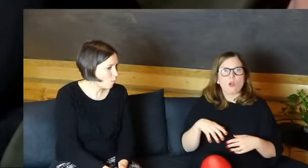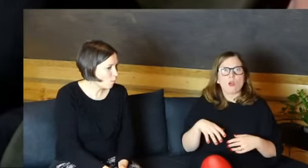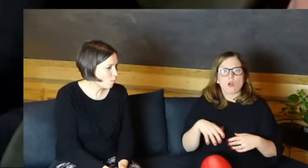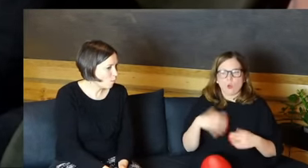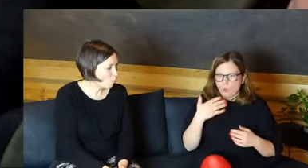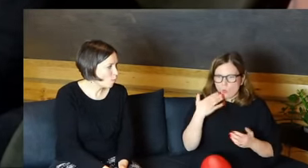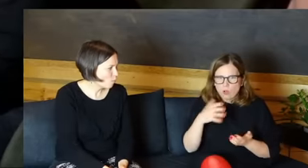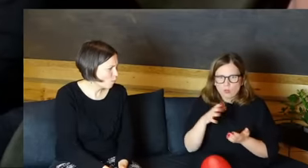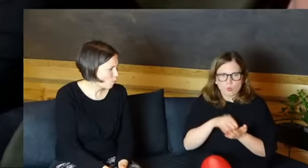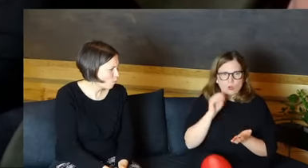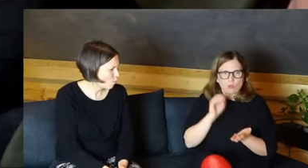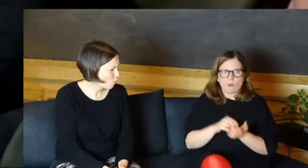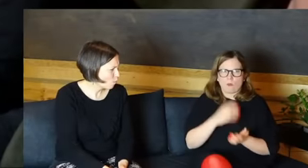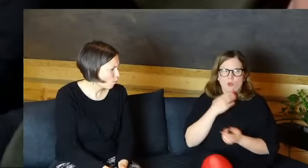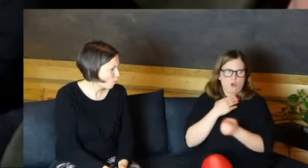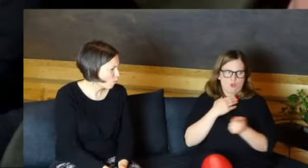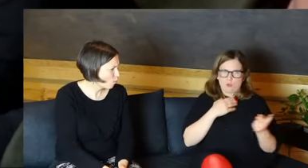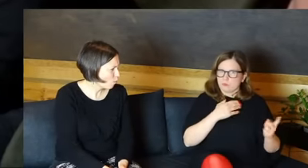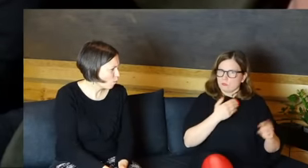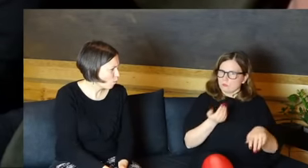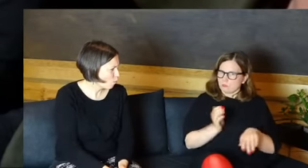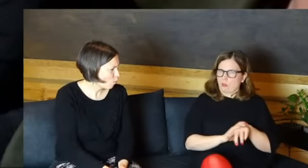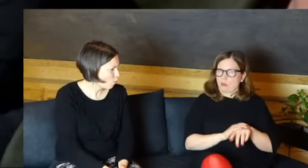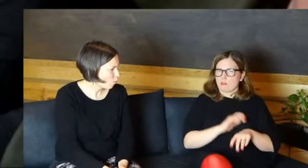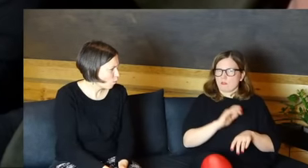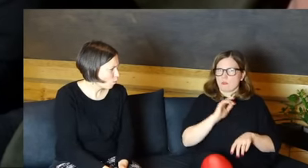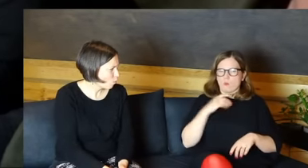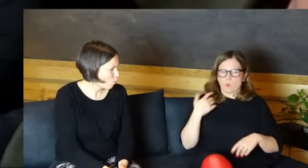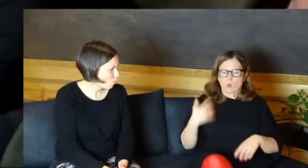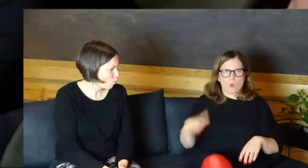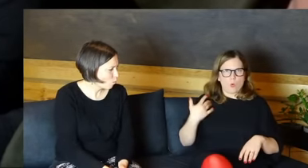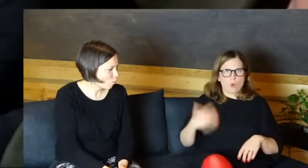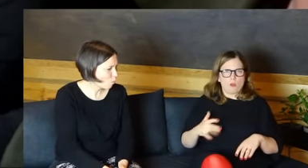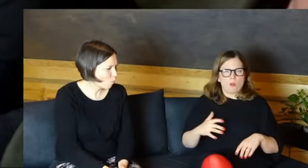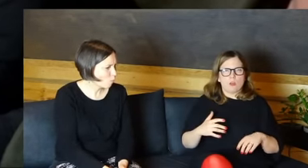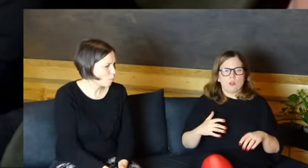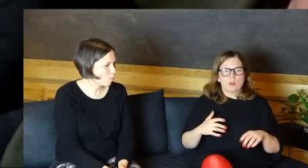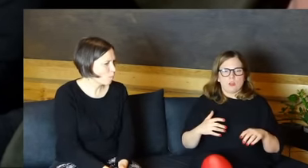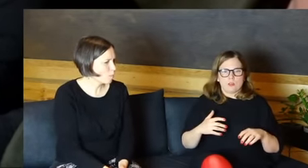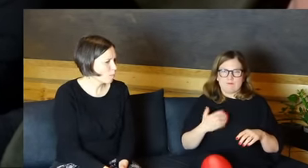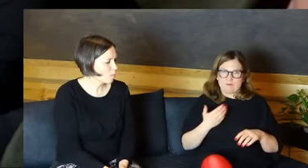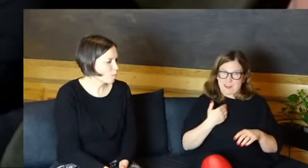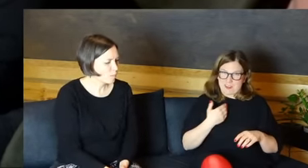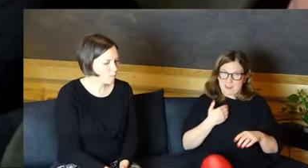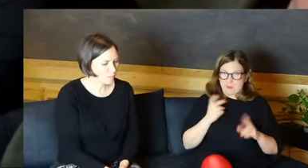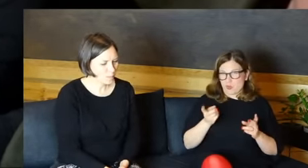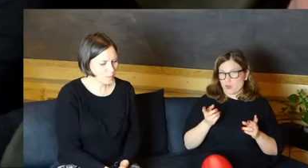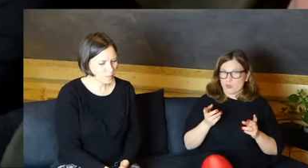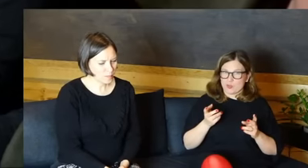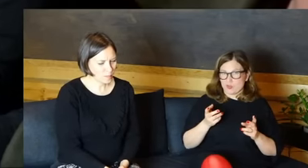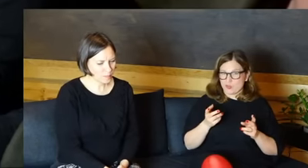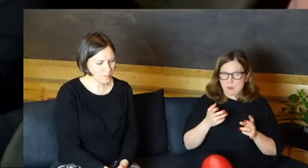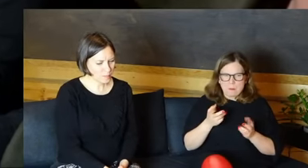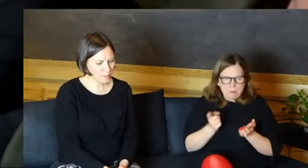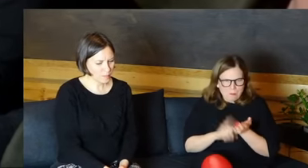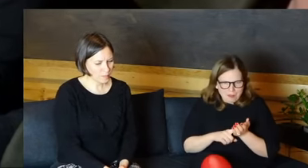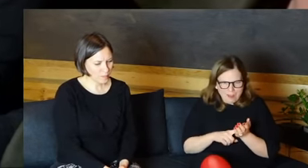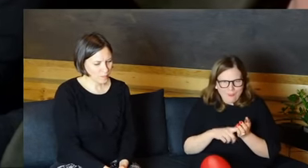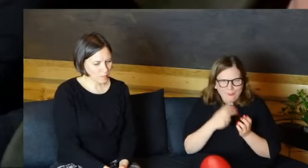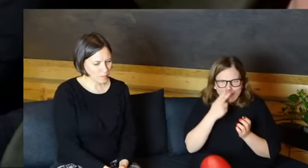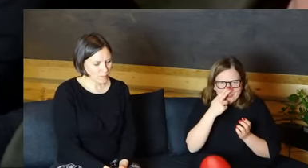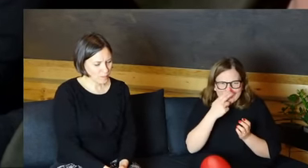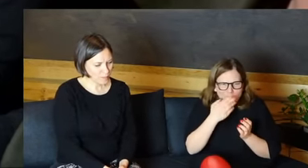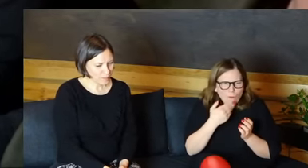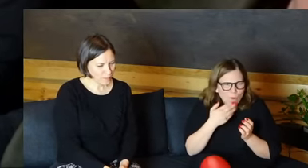Kova tulos jollakin. No sitten on paljon myös. Pakko ihan vilkaista, että kuka